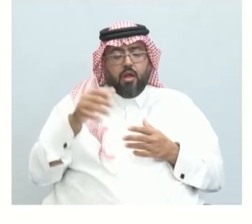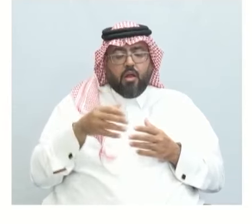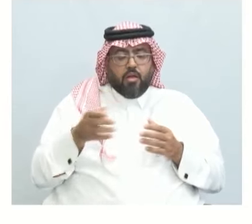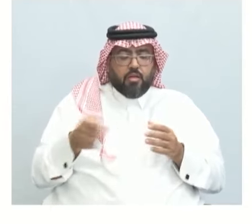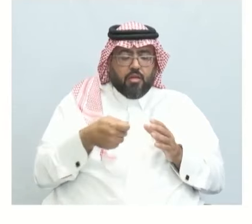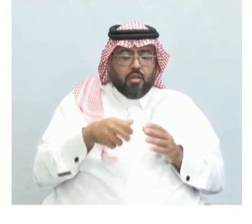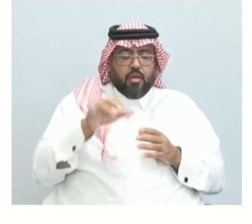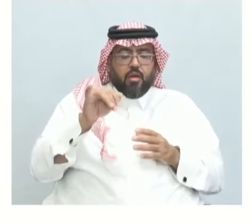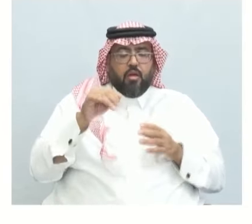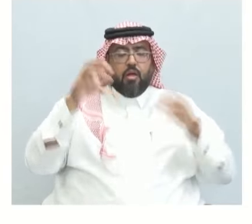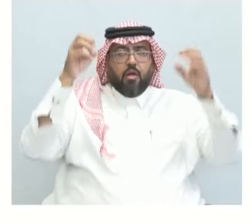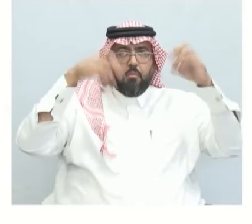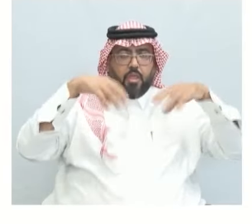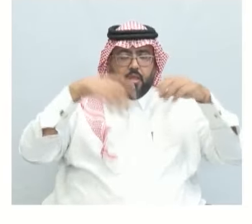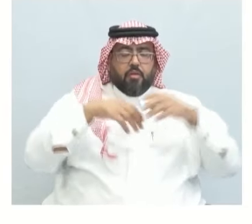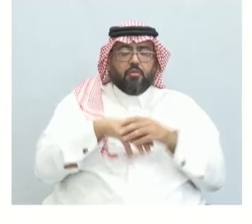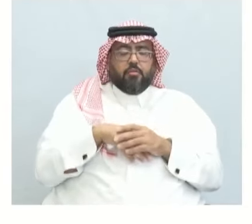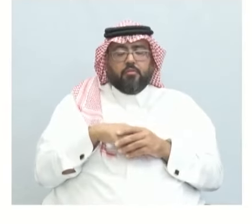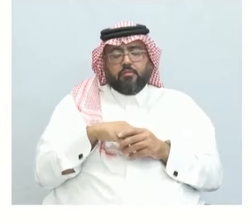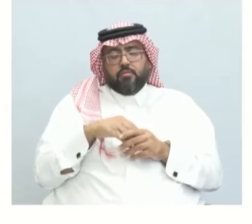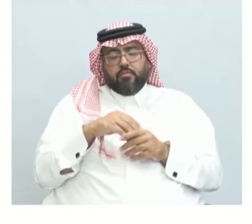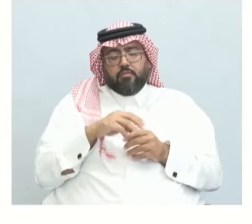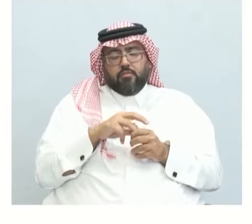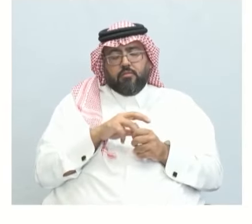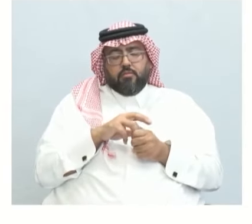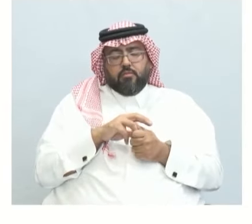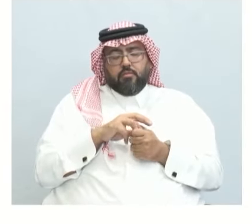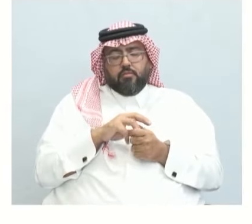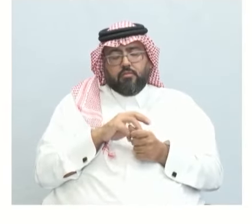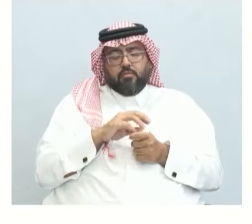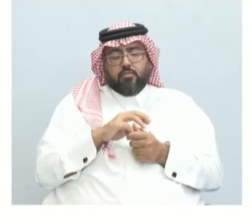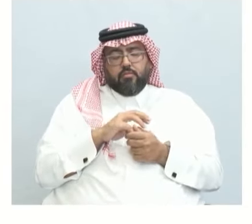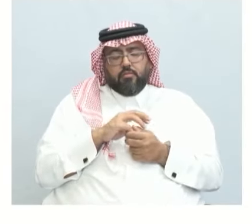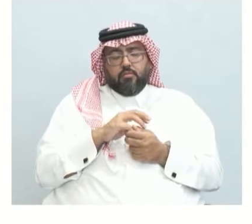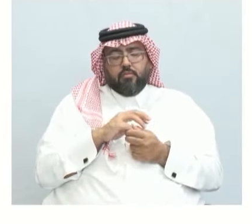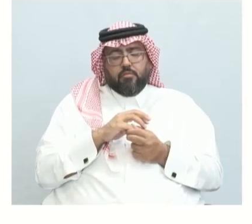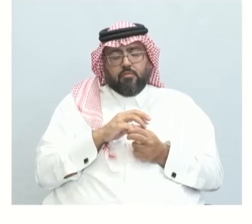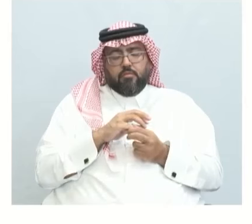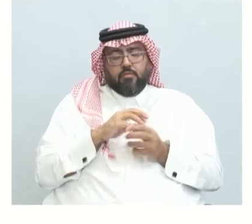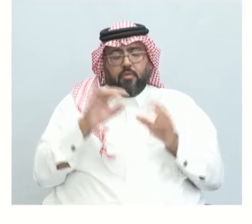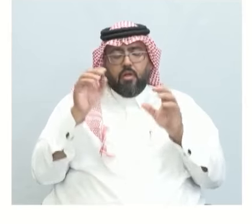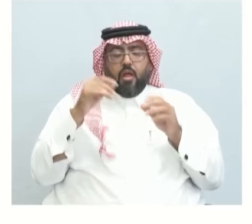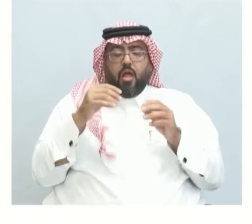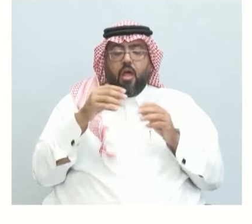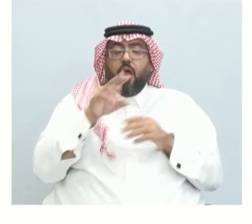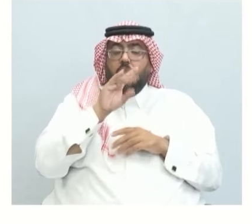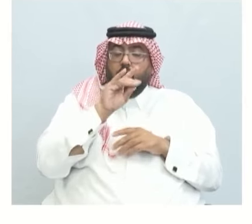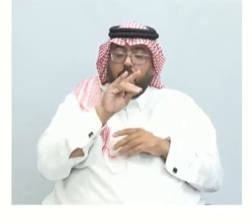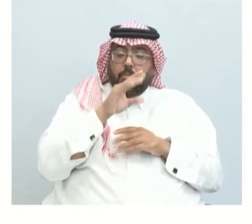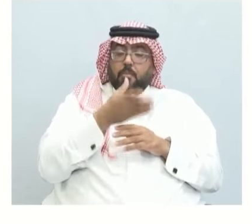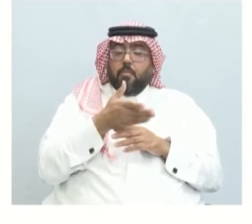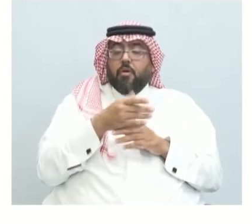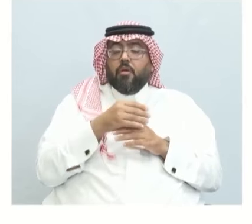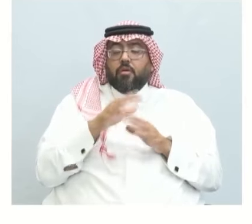وسقاك الغيث وهذه ايضا بعض المظاهر التي ستكون في الصحراء عند العرب كذلك اذا ما الكلب اجحار الشتاء ايضا دخول